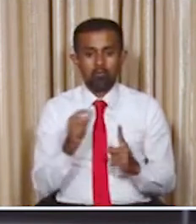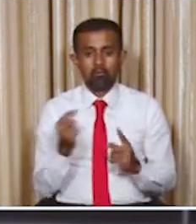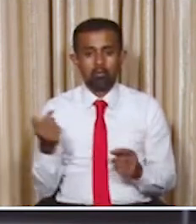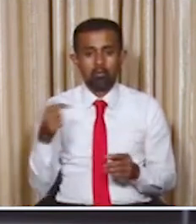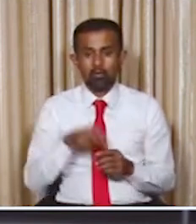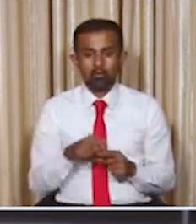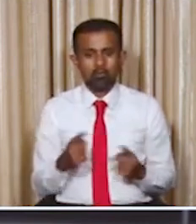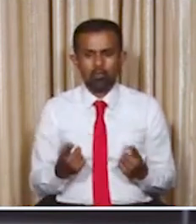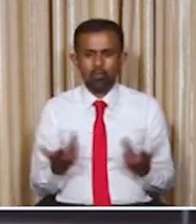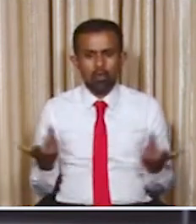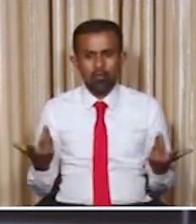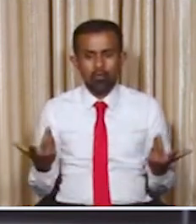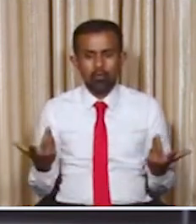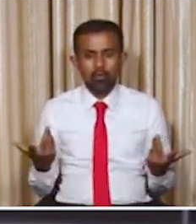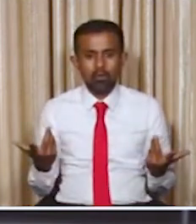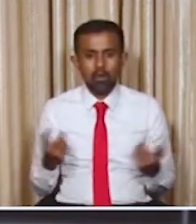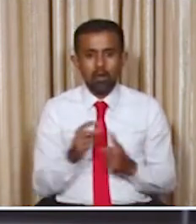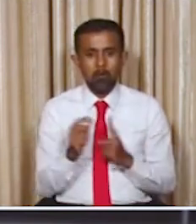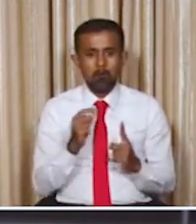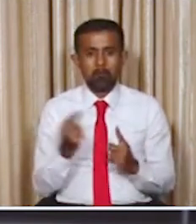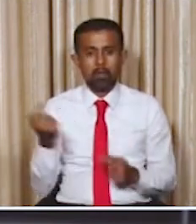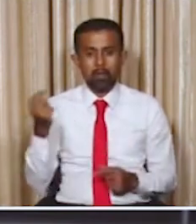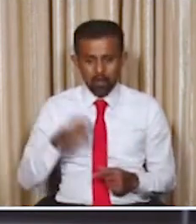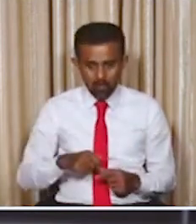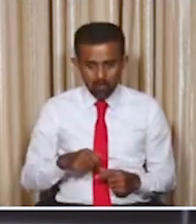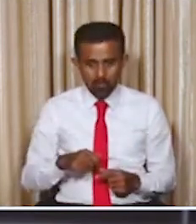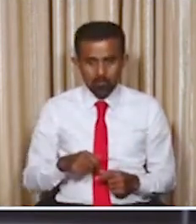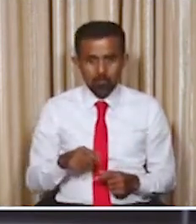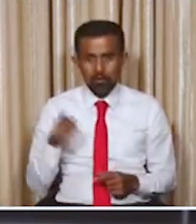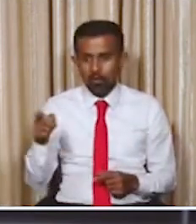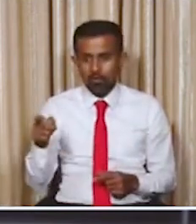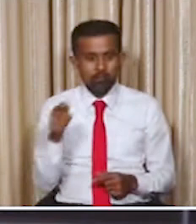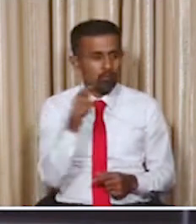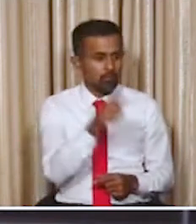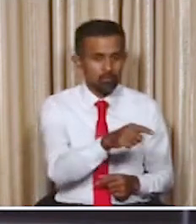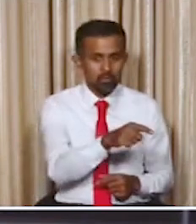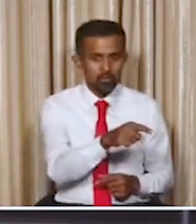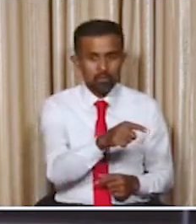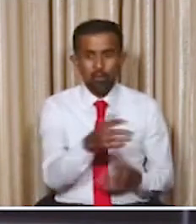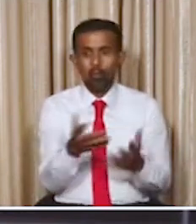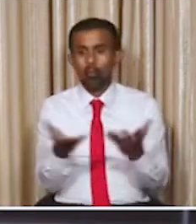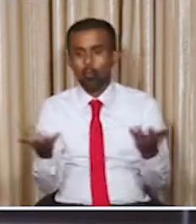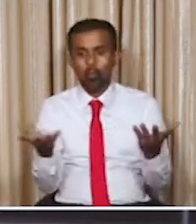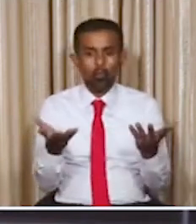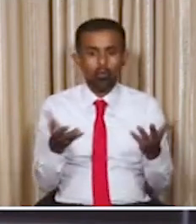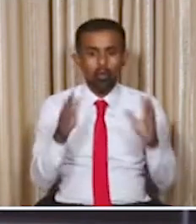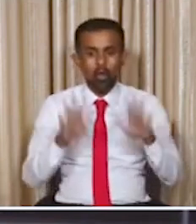තුලට එන්න නෙමෙයි. පාර්ලිමේන්තු එනවා අතන ඉන්නවා මෙතන ඉන්නවා කොතන ඉන්නවද